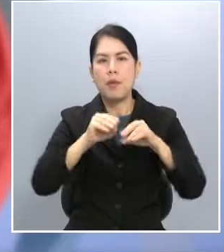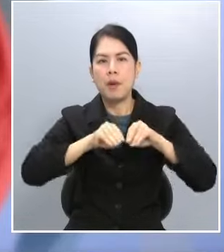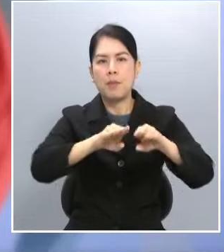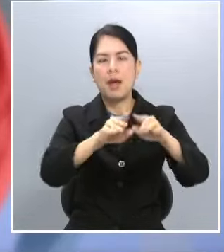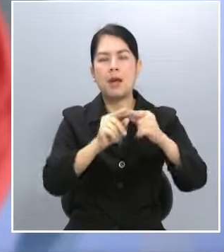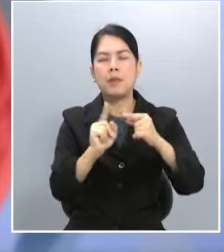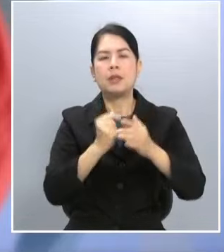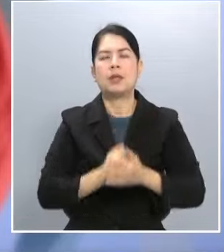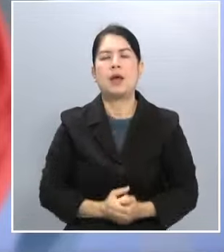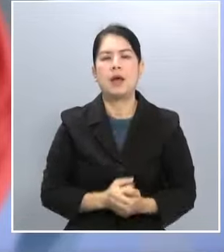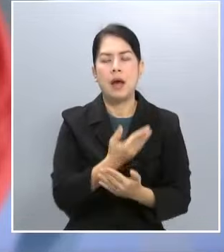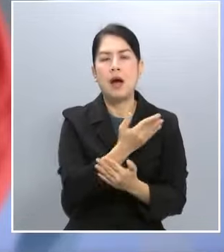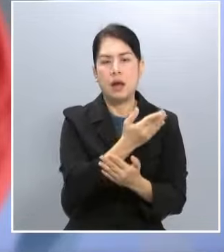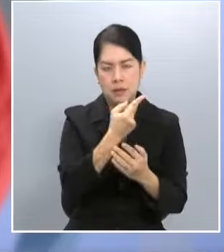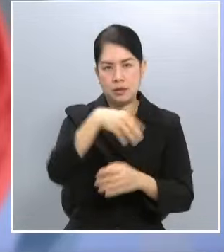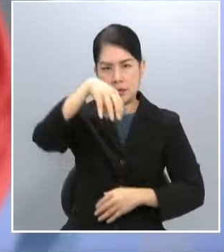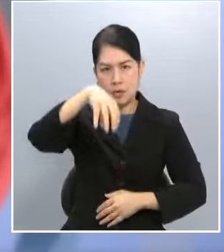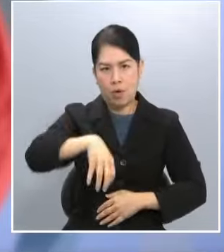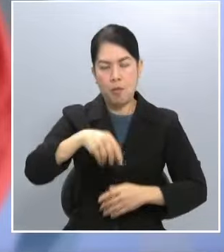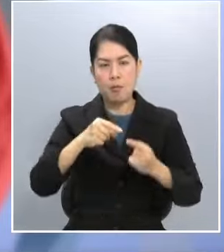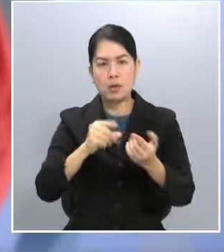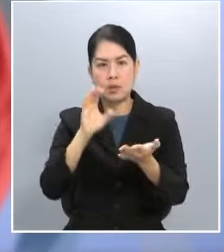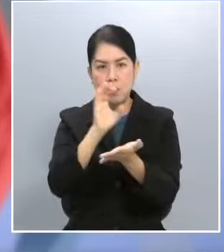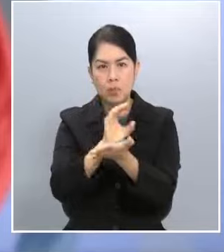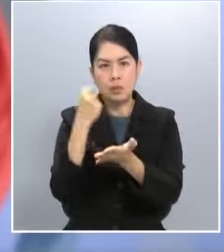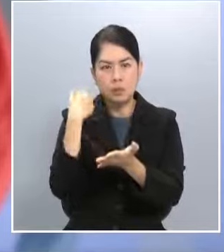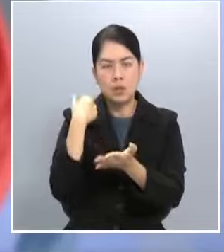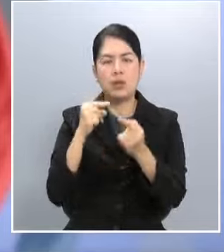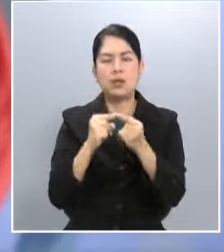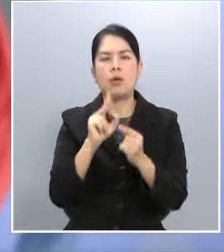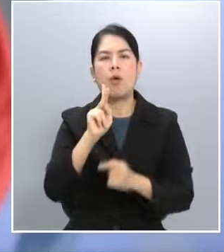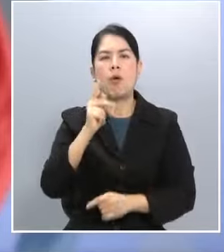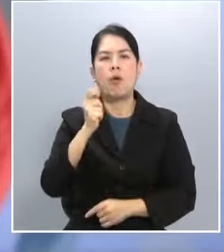แล้วก็มุ่งหน้าไปกองปราบนะครับนี่เป็นบรรยากาศสดๆเลยนะครับที่เราดึงเข้ามาจากเพจของหนกระแส